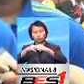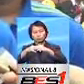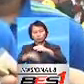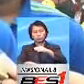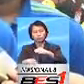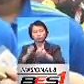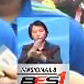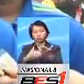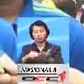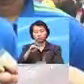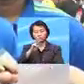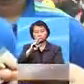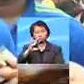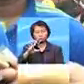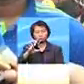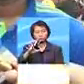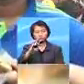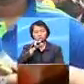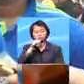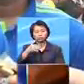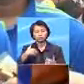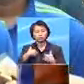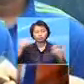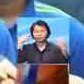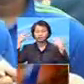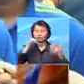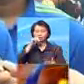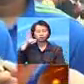Section 251 tidak berkaitan dengan CIDB.